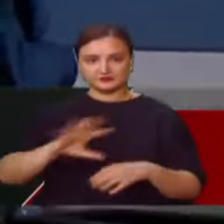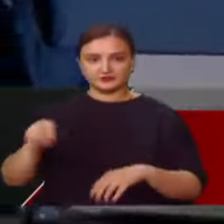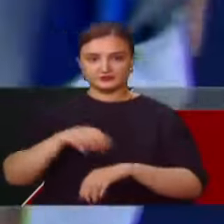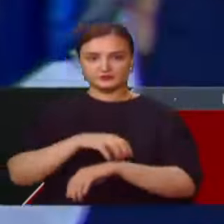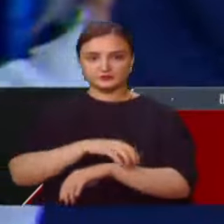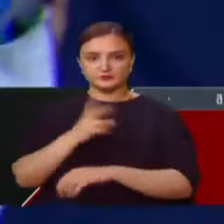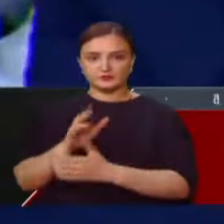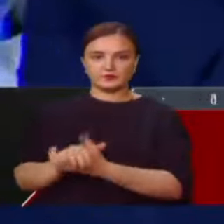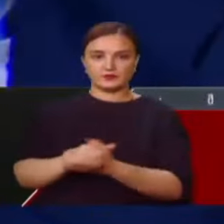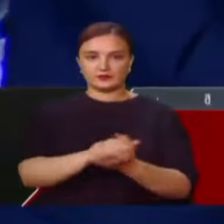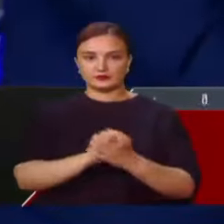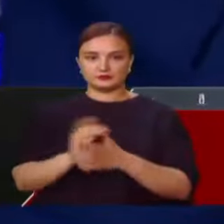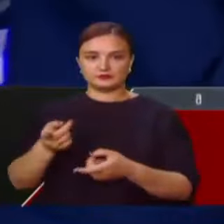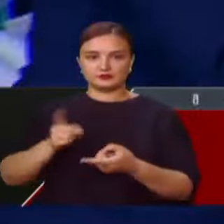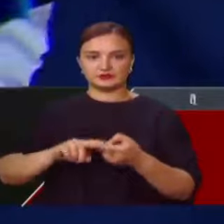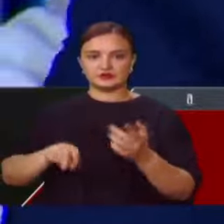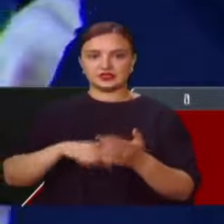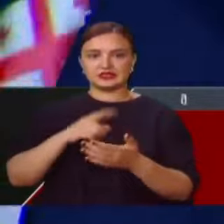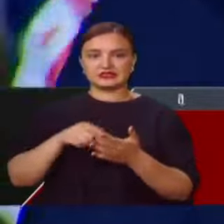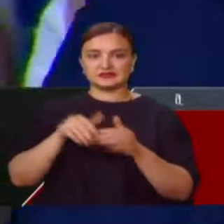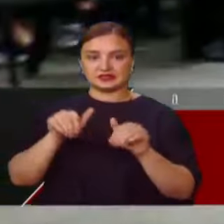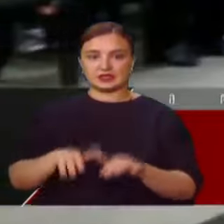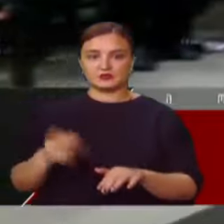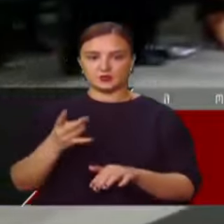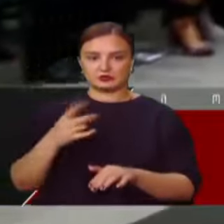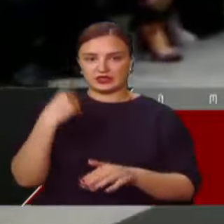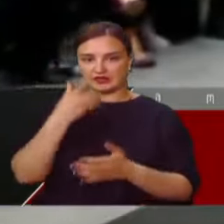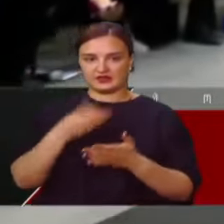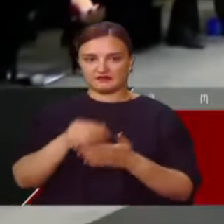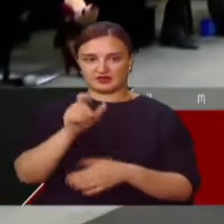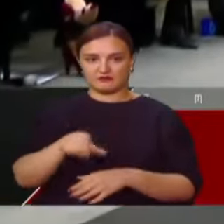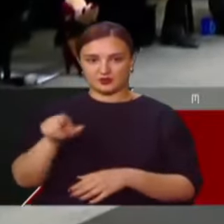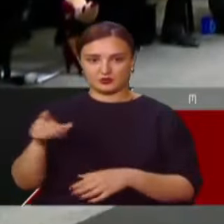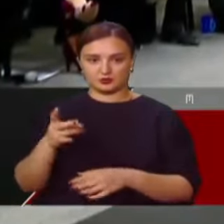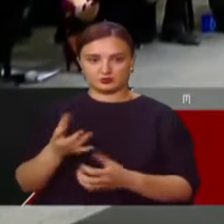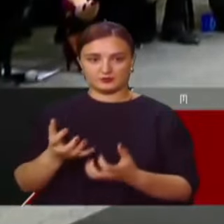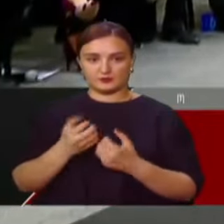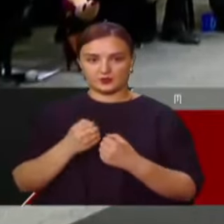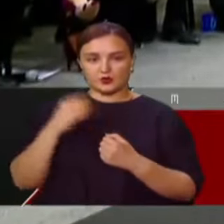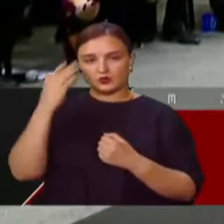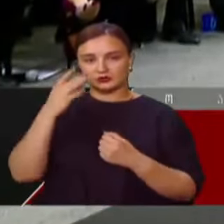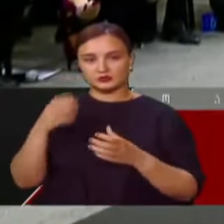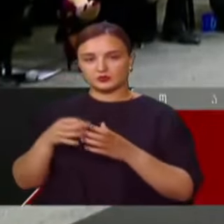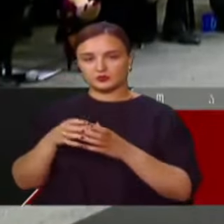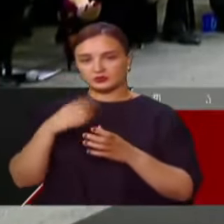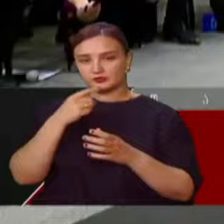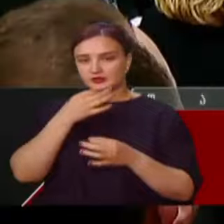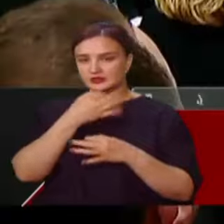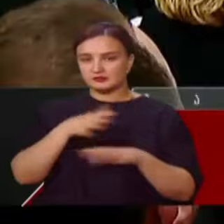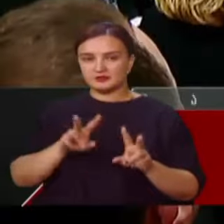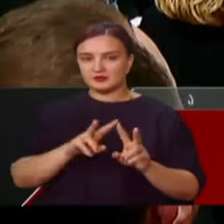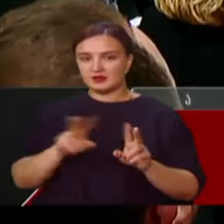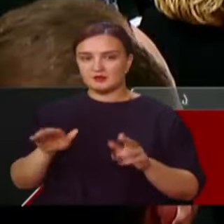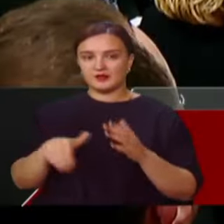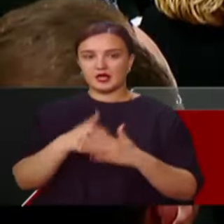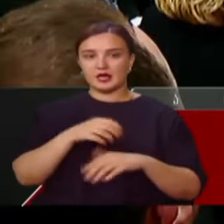პარტიამ გაერთიანებასთან დაკავშირებით გადაწყვეტილება ინდივიდუალურად უნდა მიიღოს. მართალ გუნჩი აცხადებენ, რომ ნებისმიერი მსგავსი ახალი